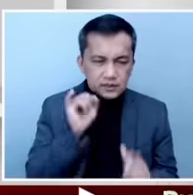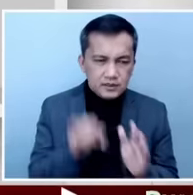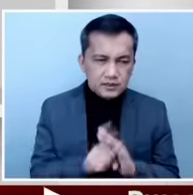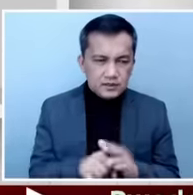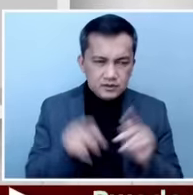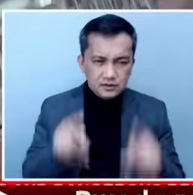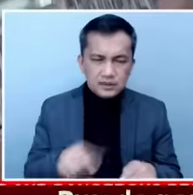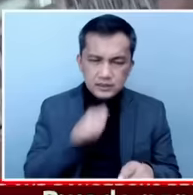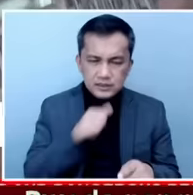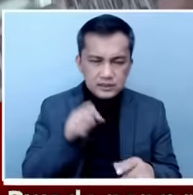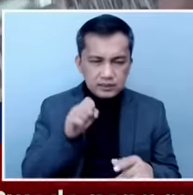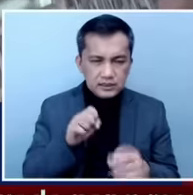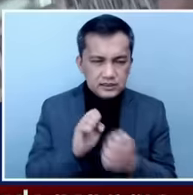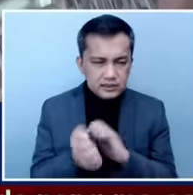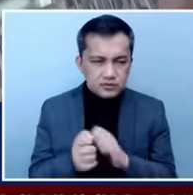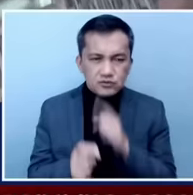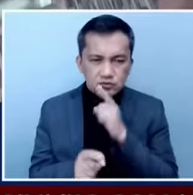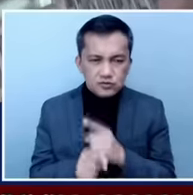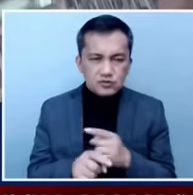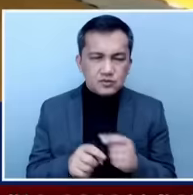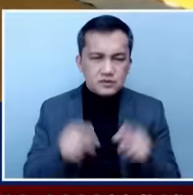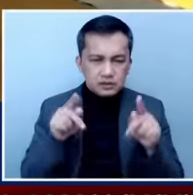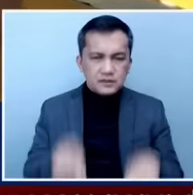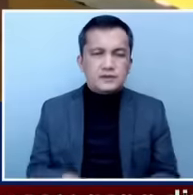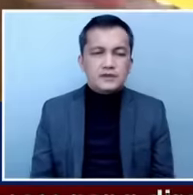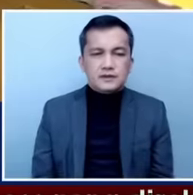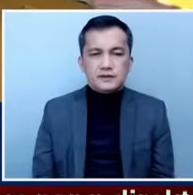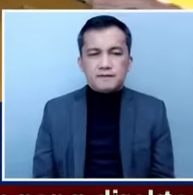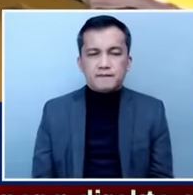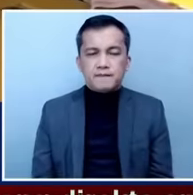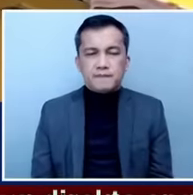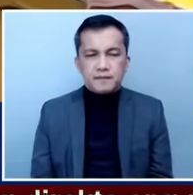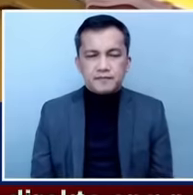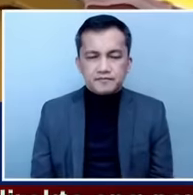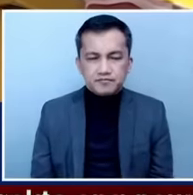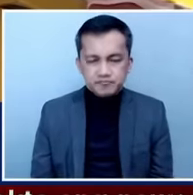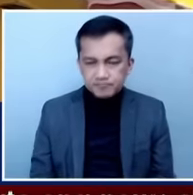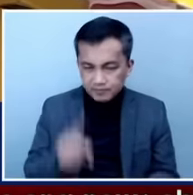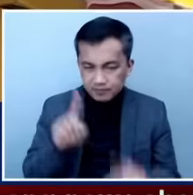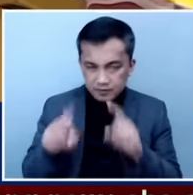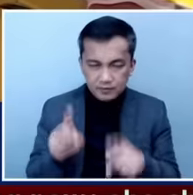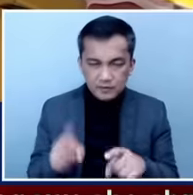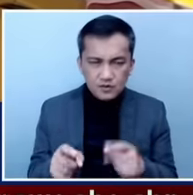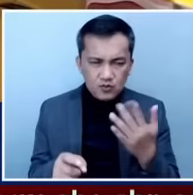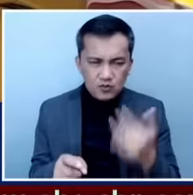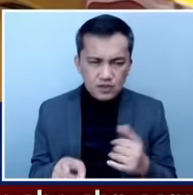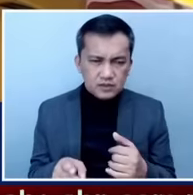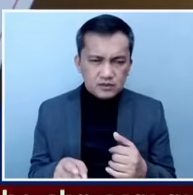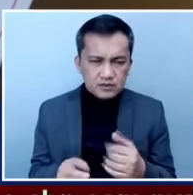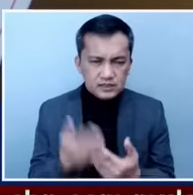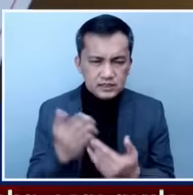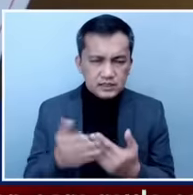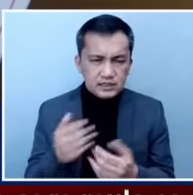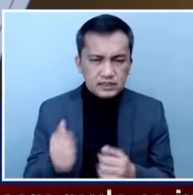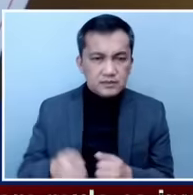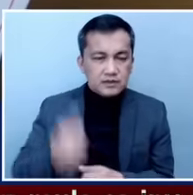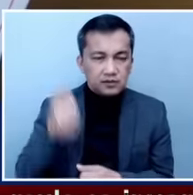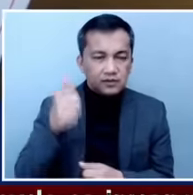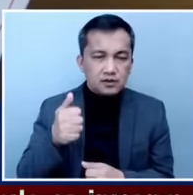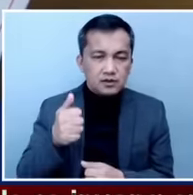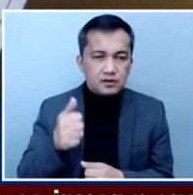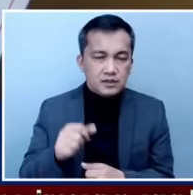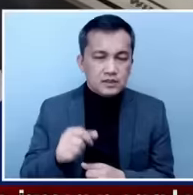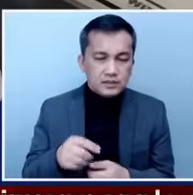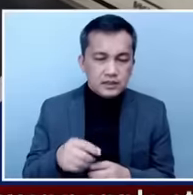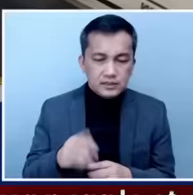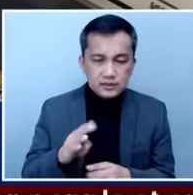po, totoo po yan. Tunay na tao to. Tunay na tao po yan. Na-question din kung bakit tila madali nang napapanalunan ng isang